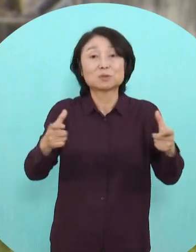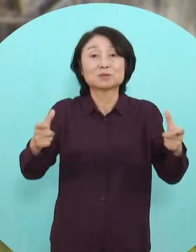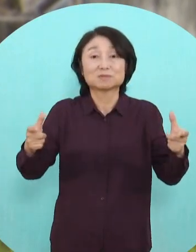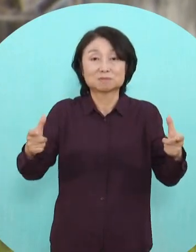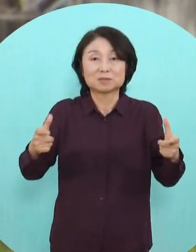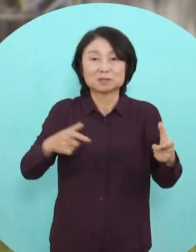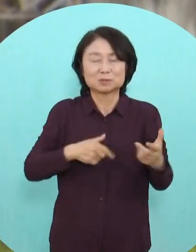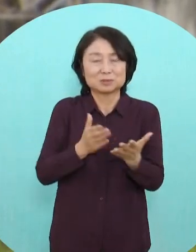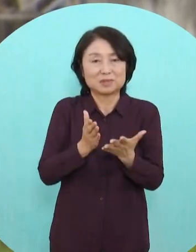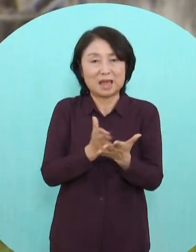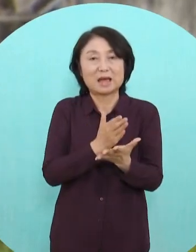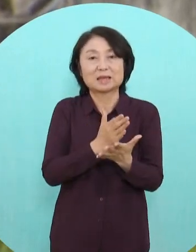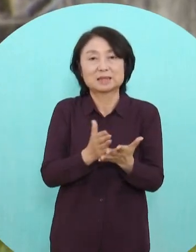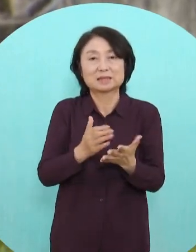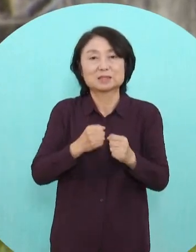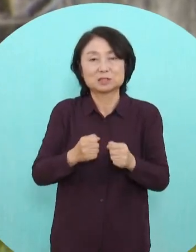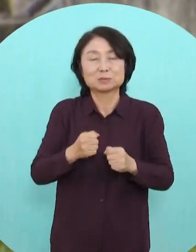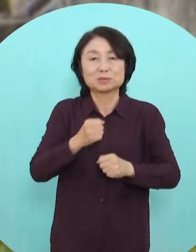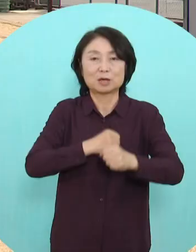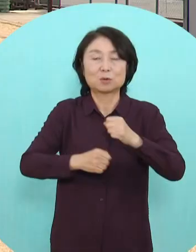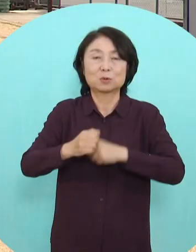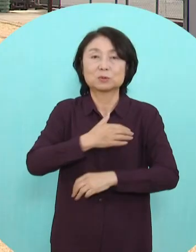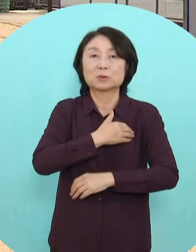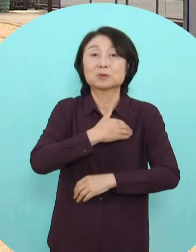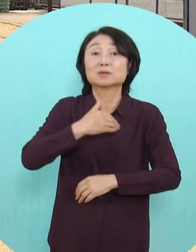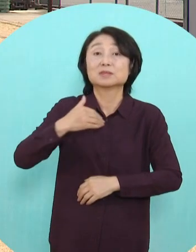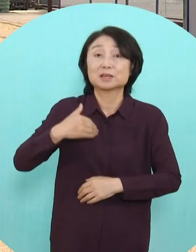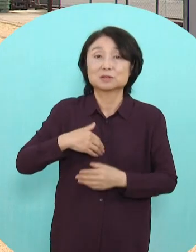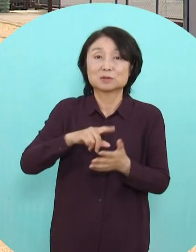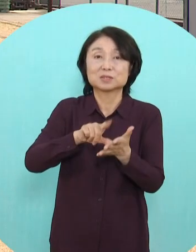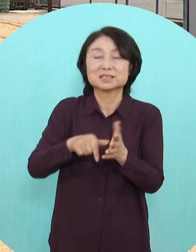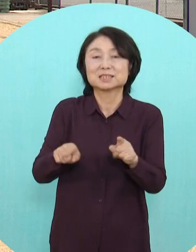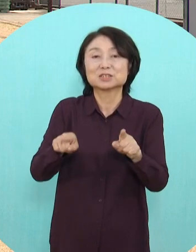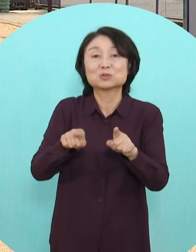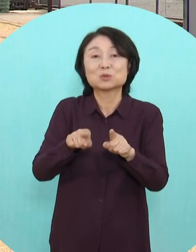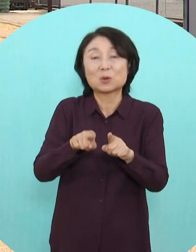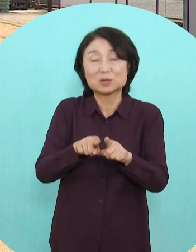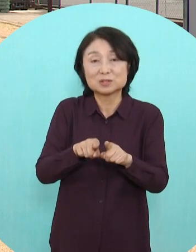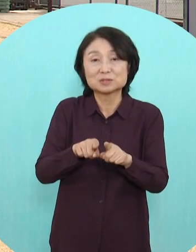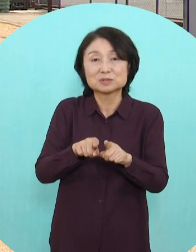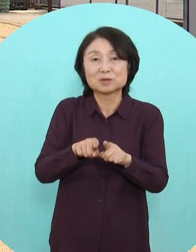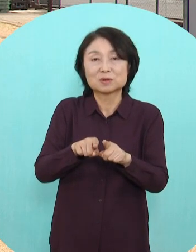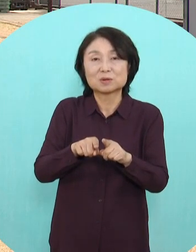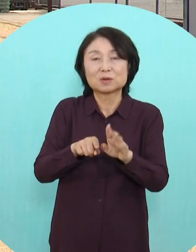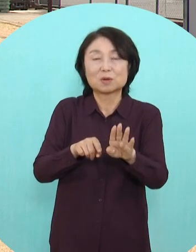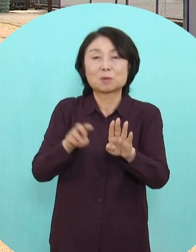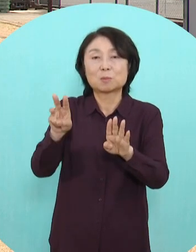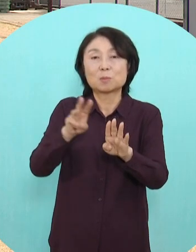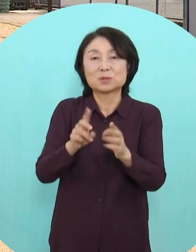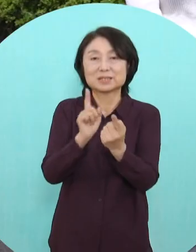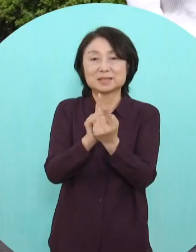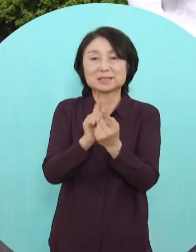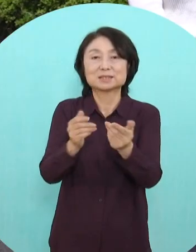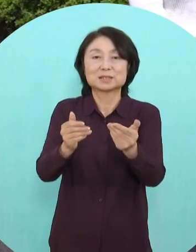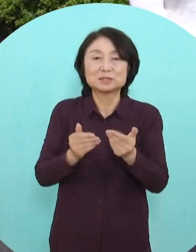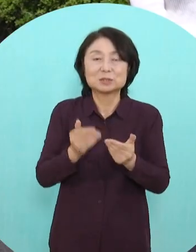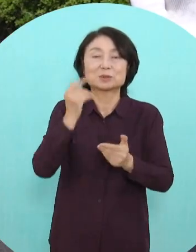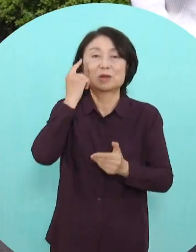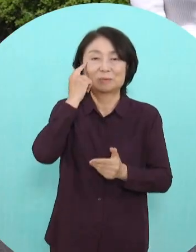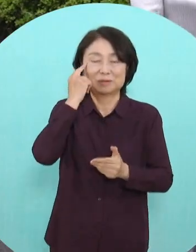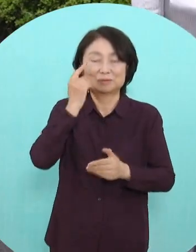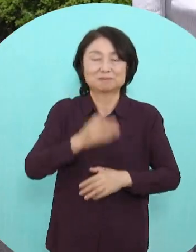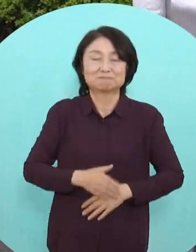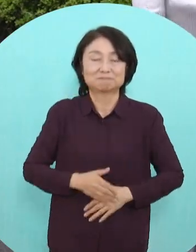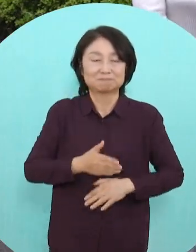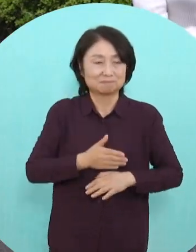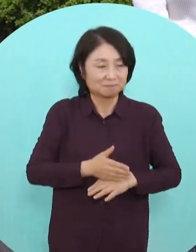分で判断して自分で行動できるように地域ぐるみで防災対策をしていかなきゃいけないなというのを感じました。 ありがとう